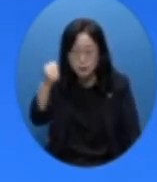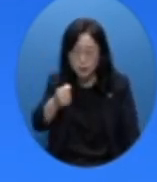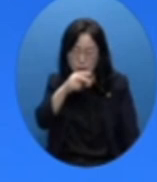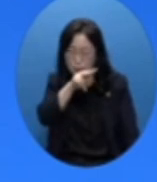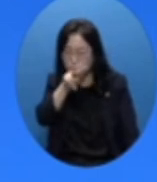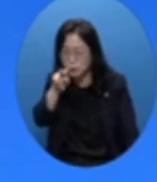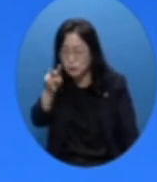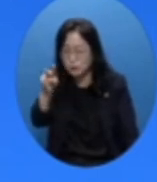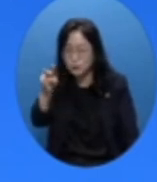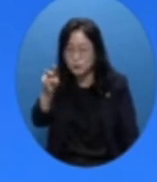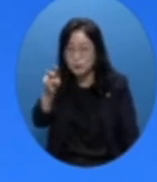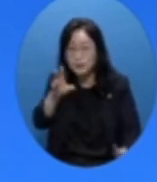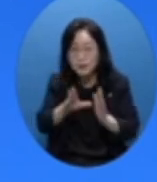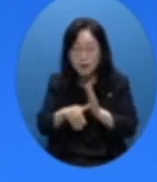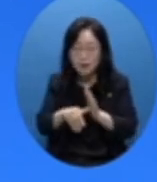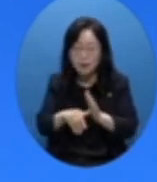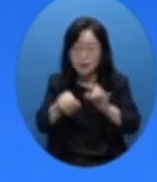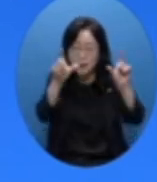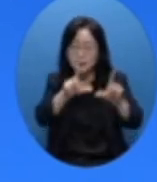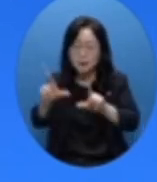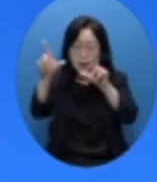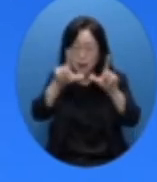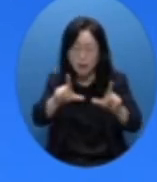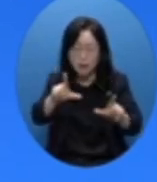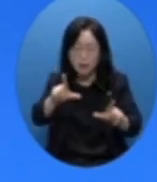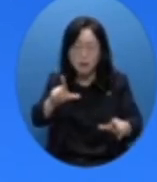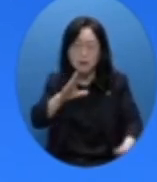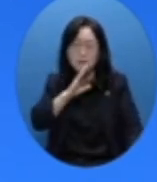삶이 창조적 요 생산적이고